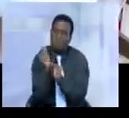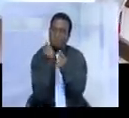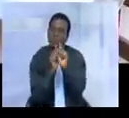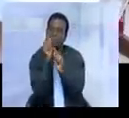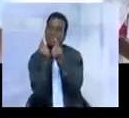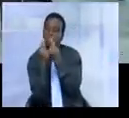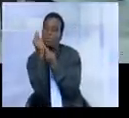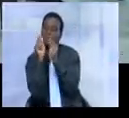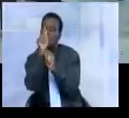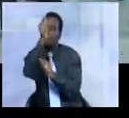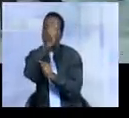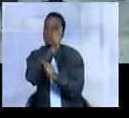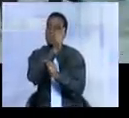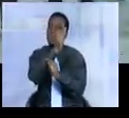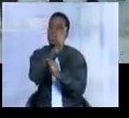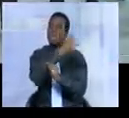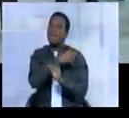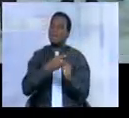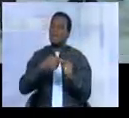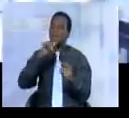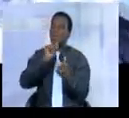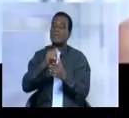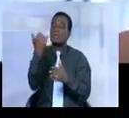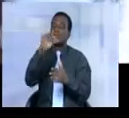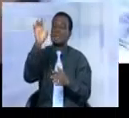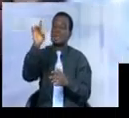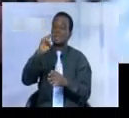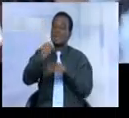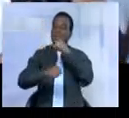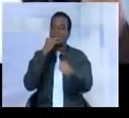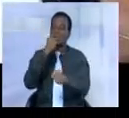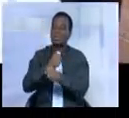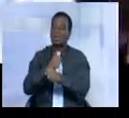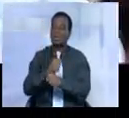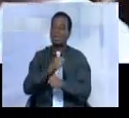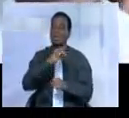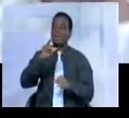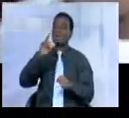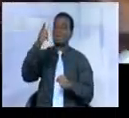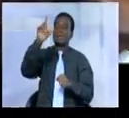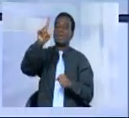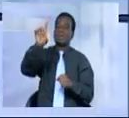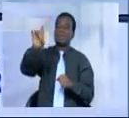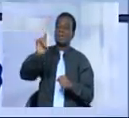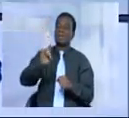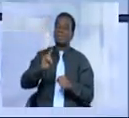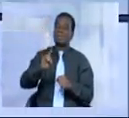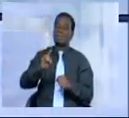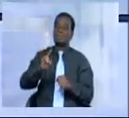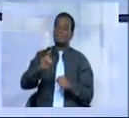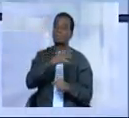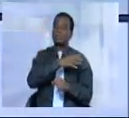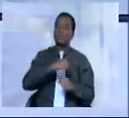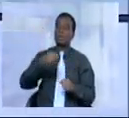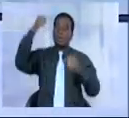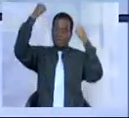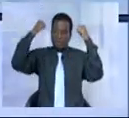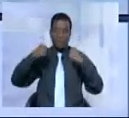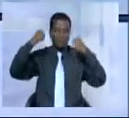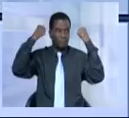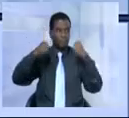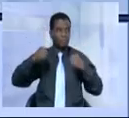Le centre Marie-Eugénie a vu le jour il y a 18 ans et compte 158 pensionnaires. Et le sport